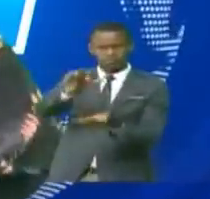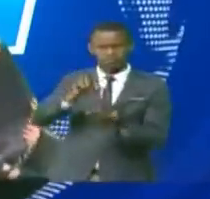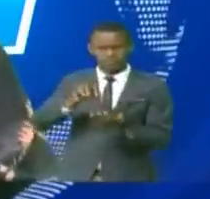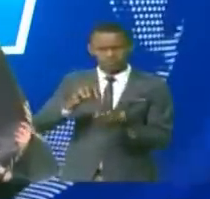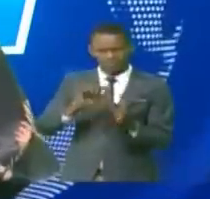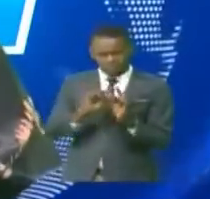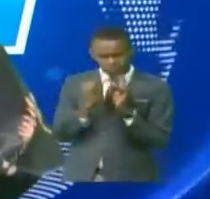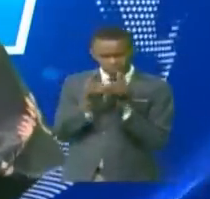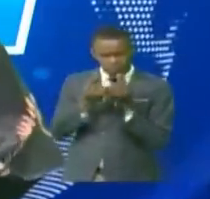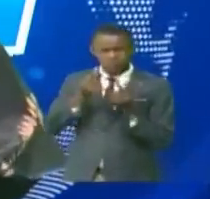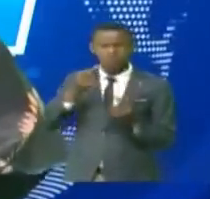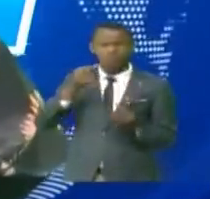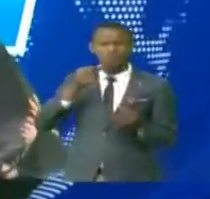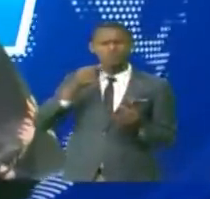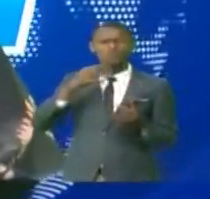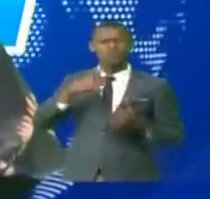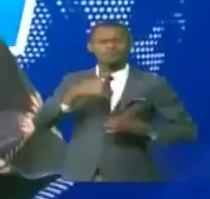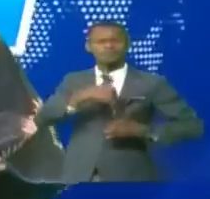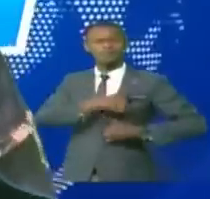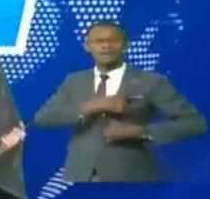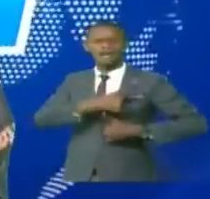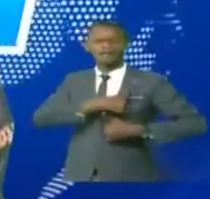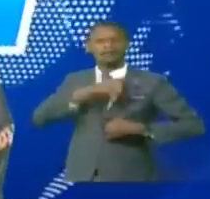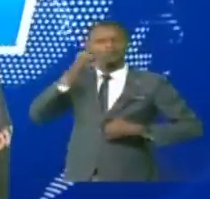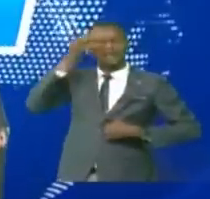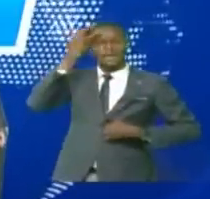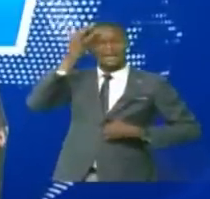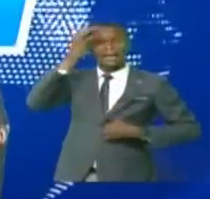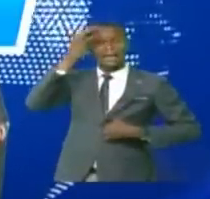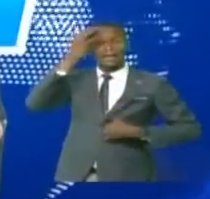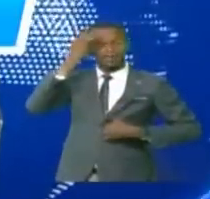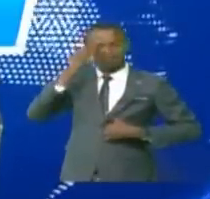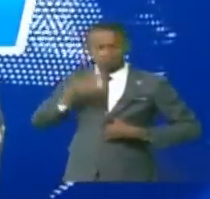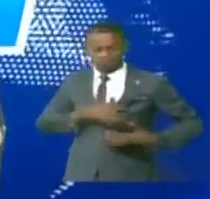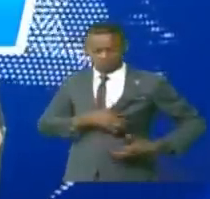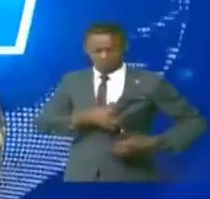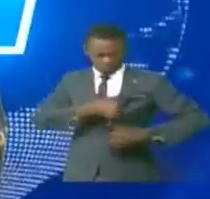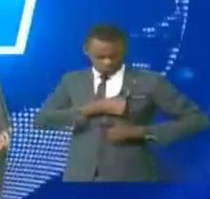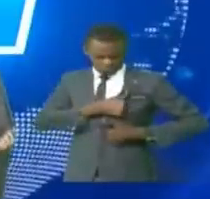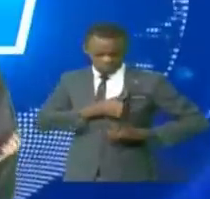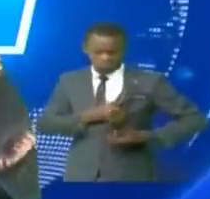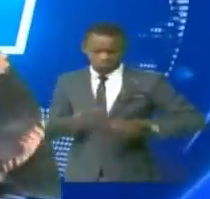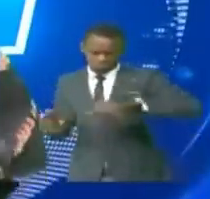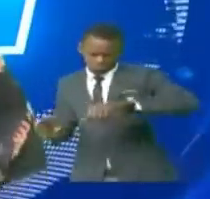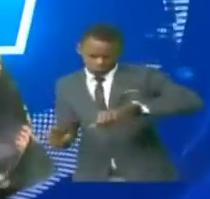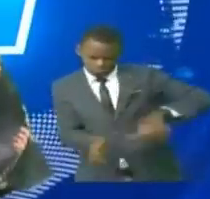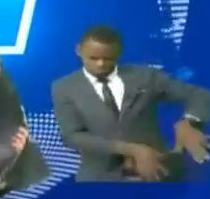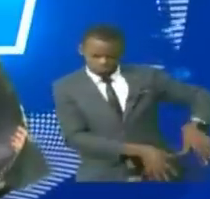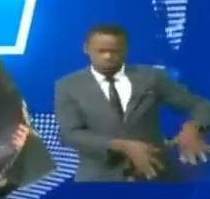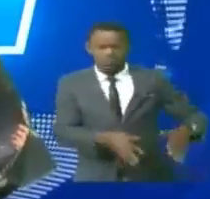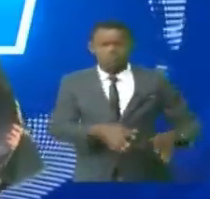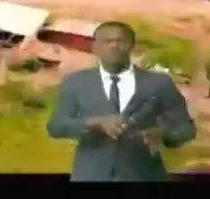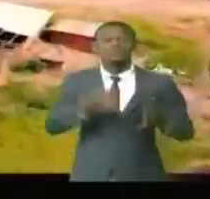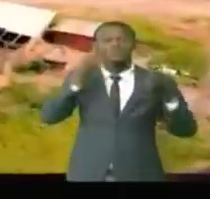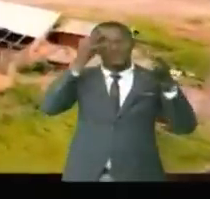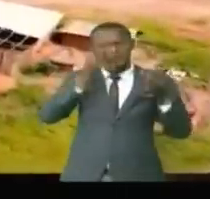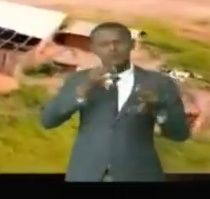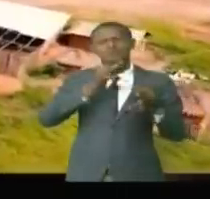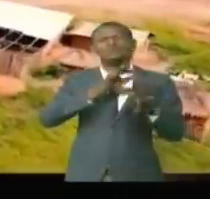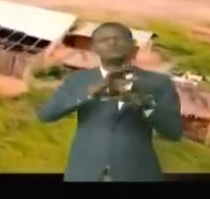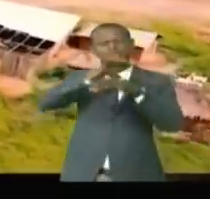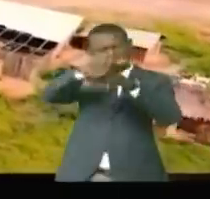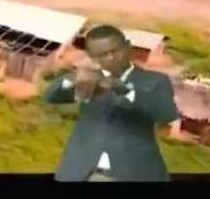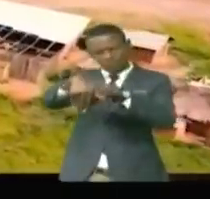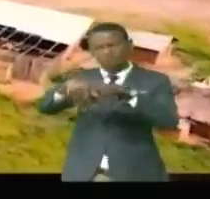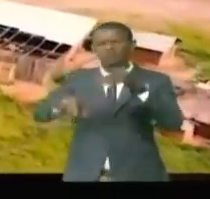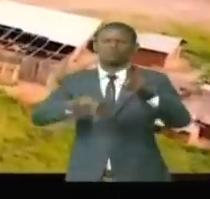le processus de désarmement, démobilisation et réinsertion. Le détail est dans son reportage. En cette